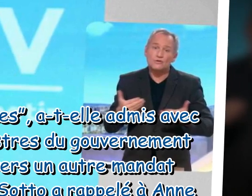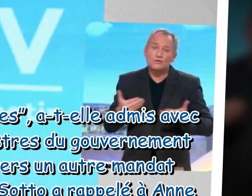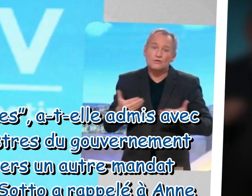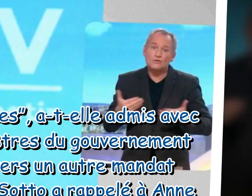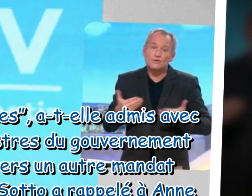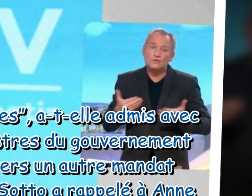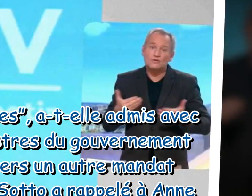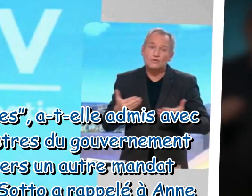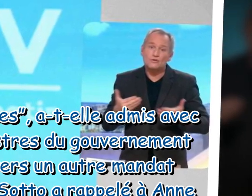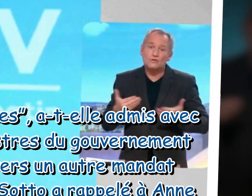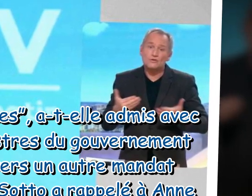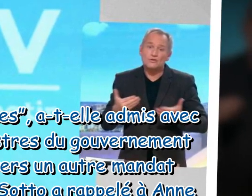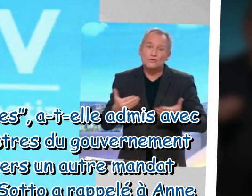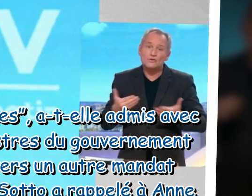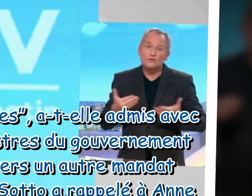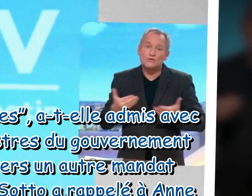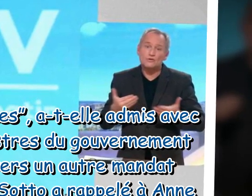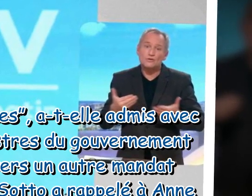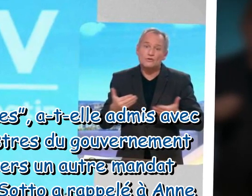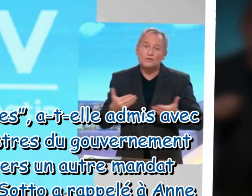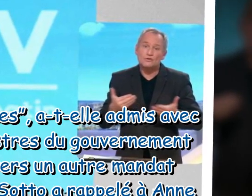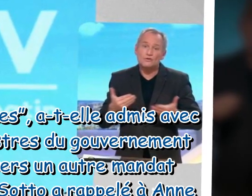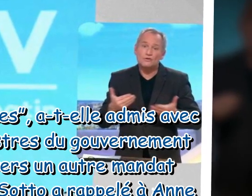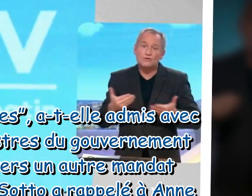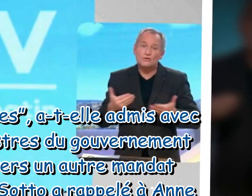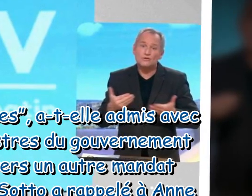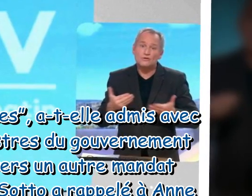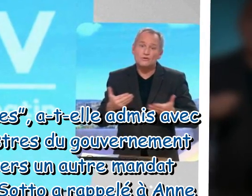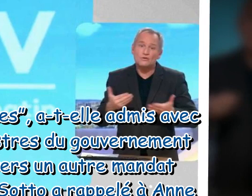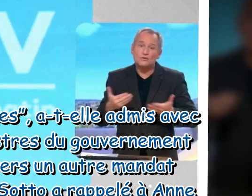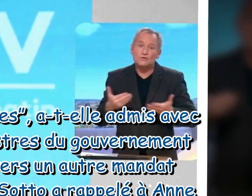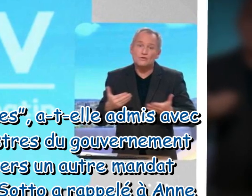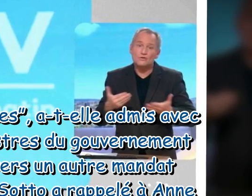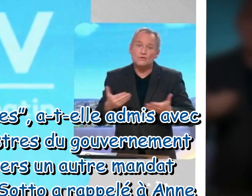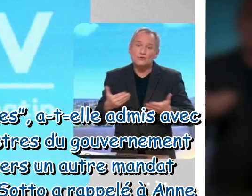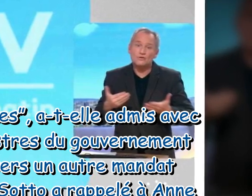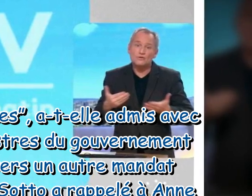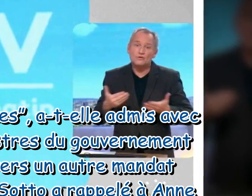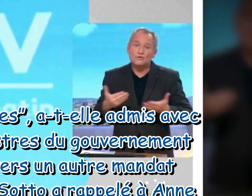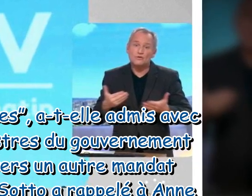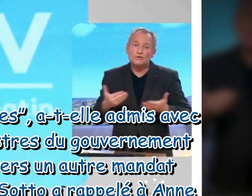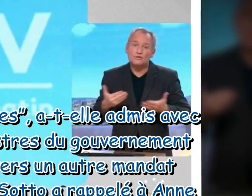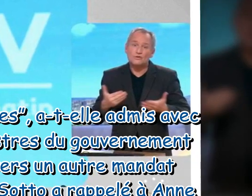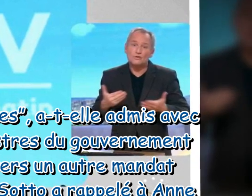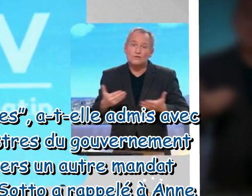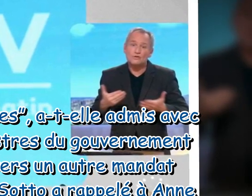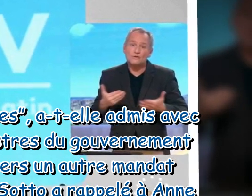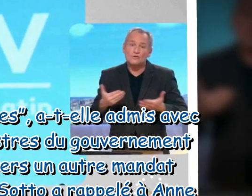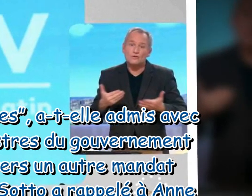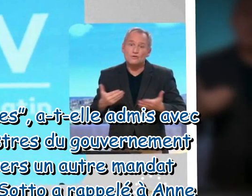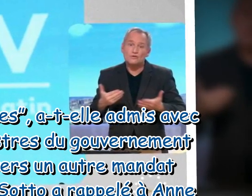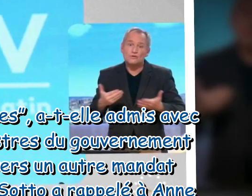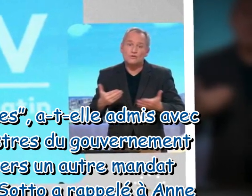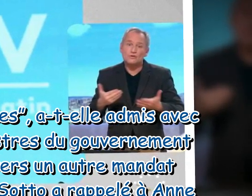Ça va nous faire un peu des vacances, a-t-elle admis avec le sourire. Qui sont les ministres du gouvernement Attal? Anne Hidalgo, en route